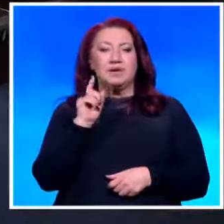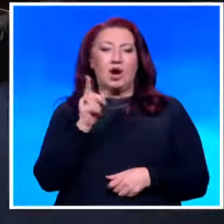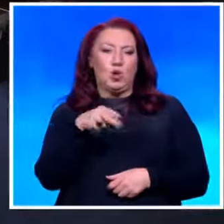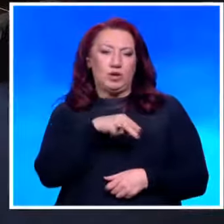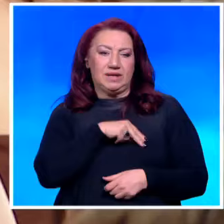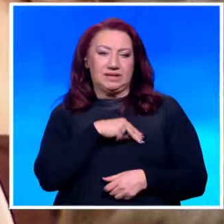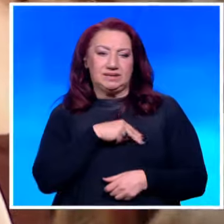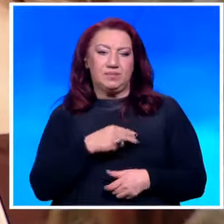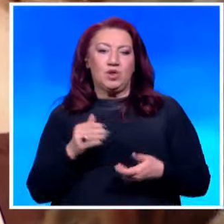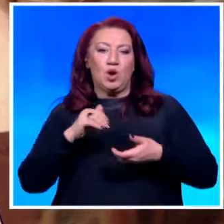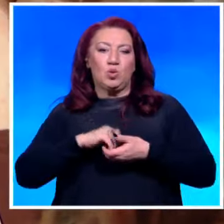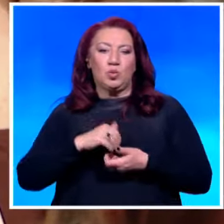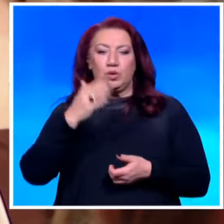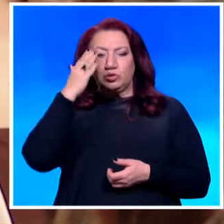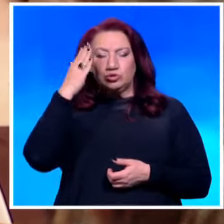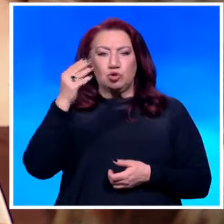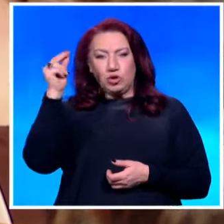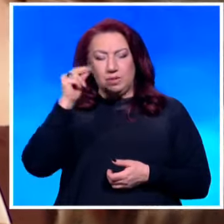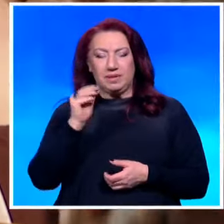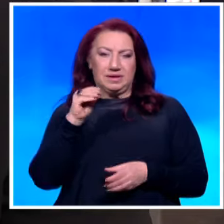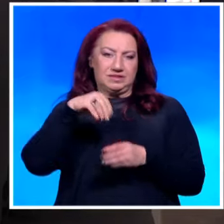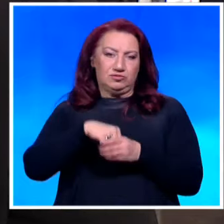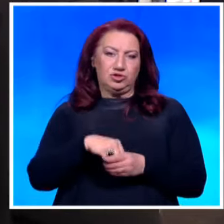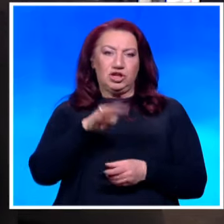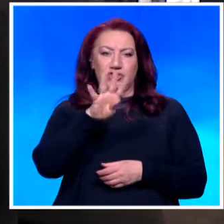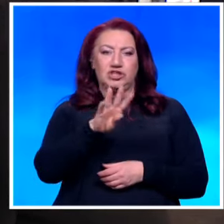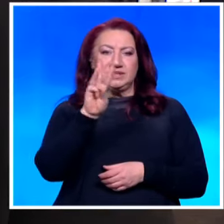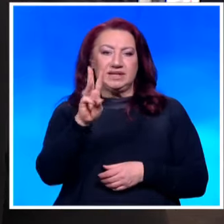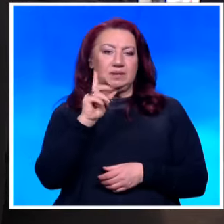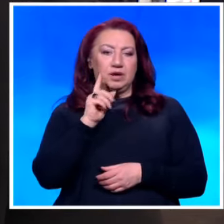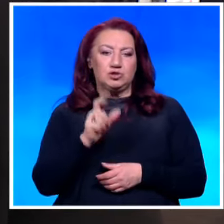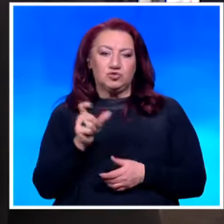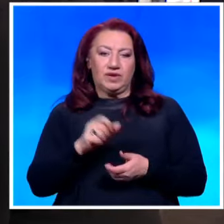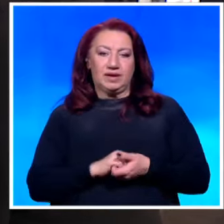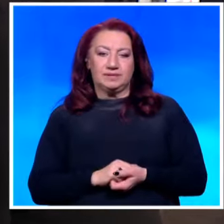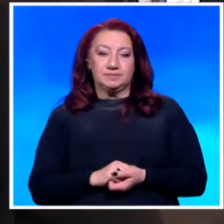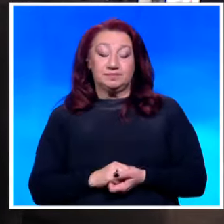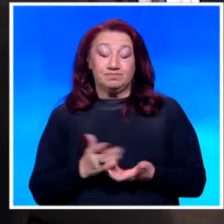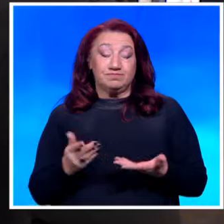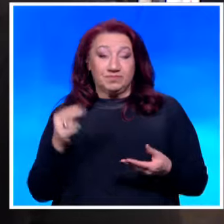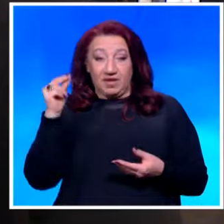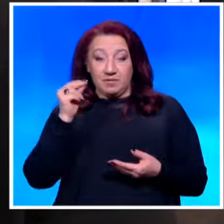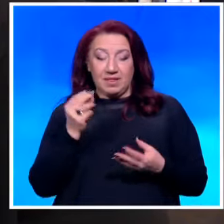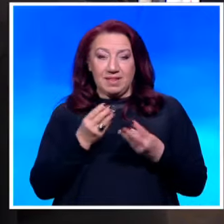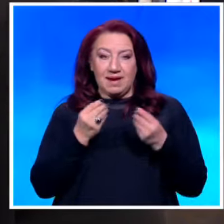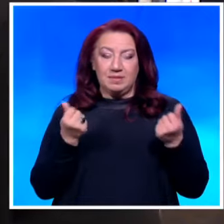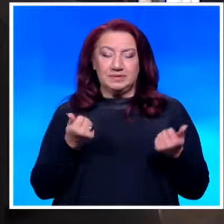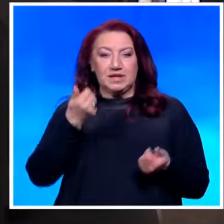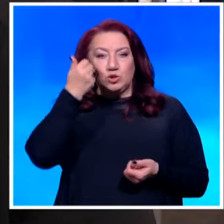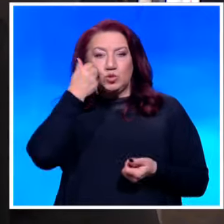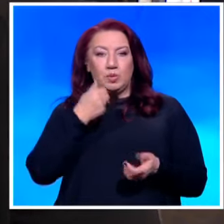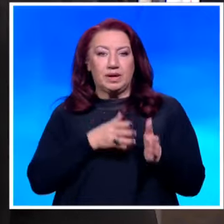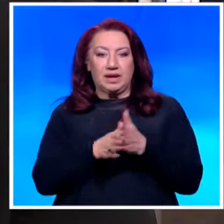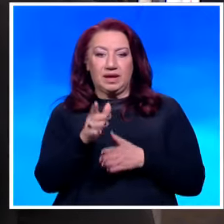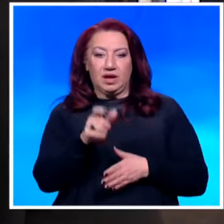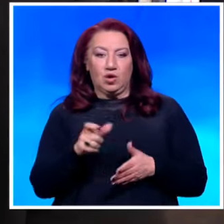достойните българи тази година влязоха 43. В България наистина има дефицит на добрите хора. Знаете ли, 850